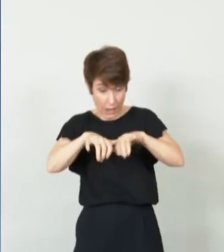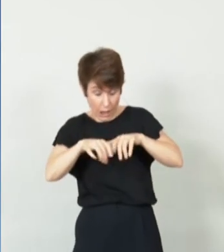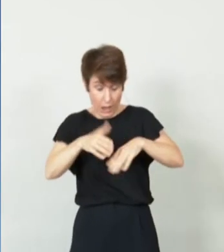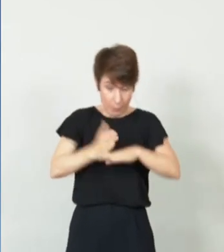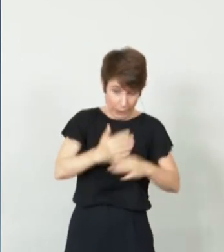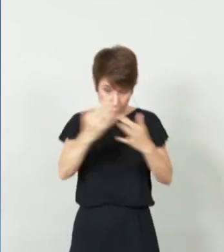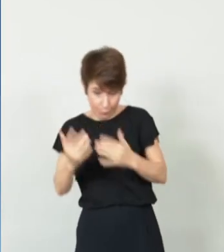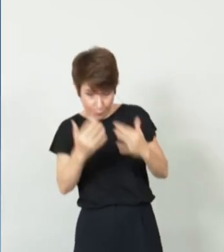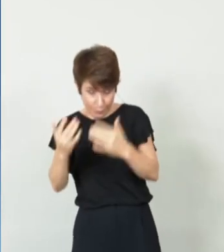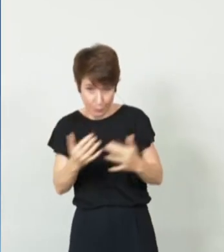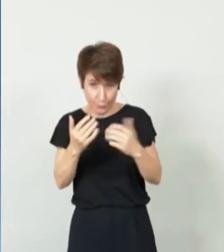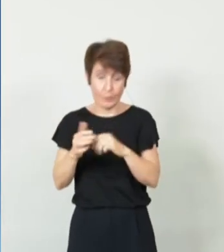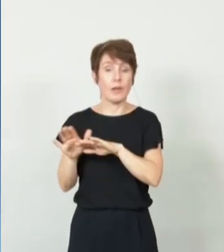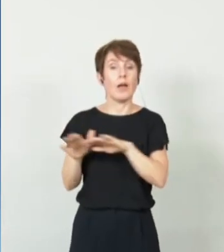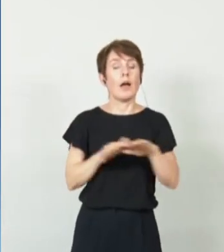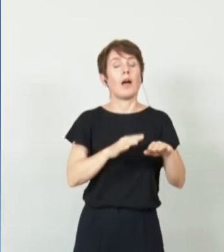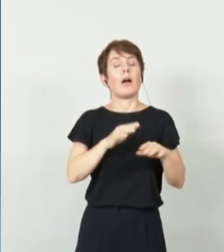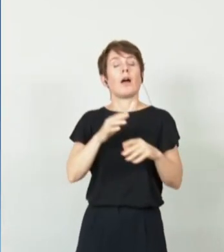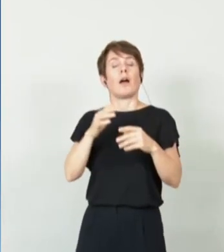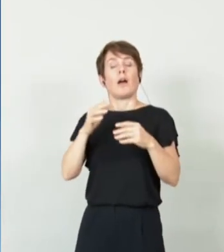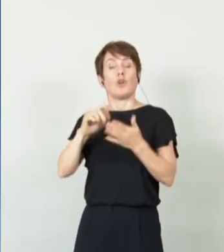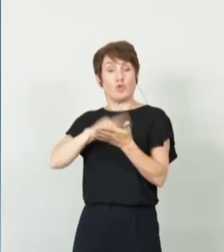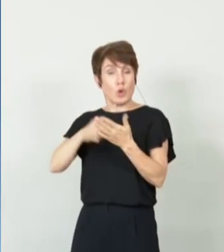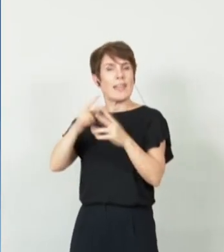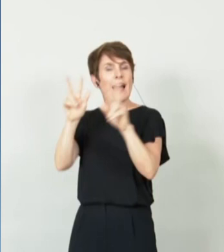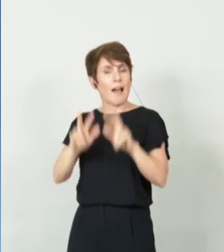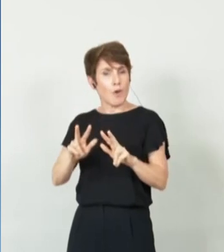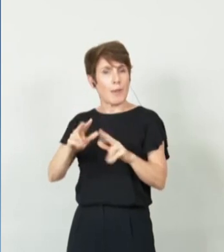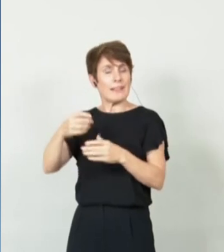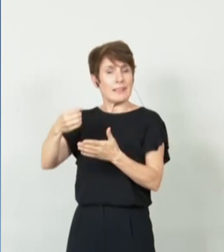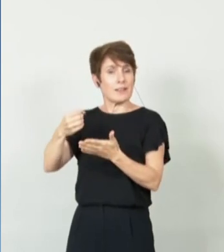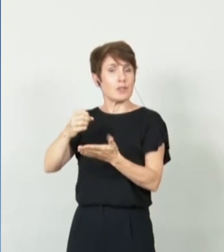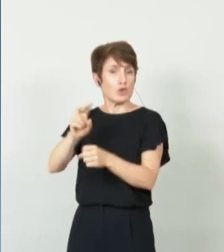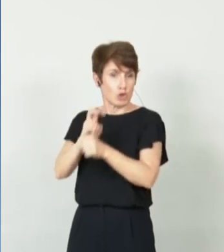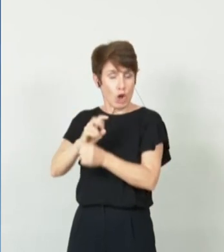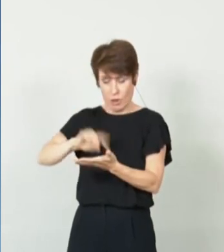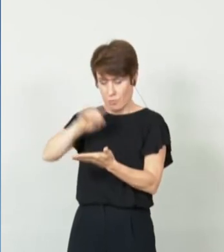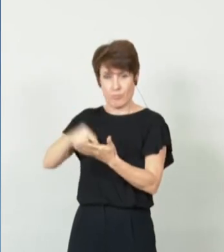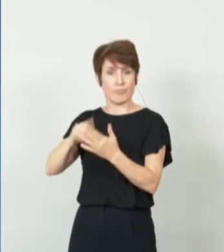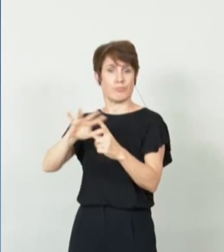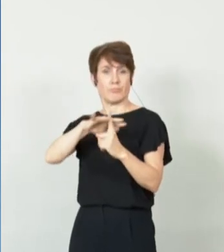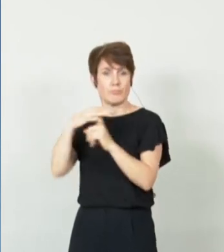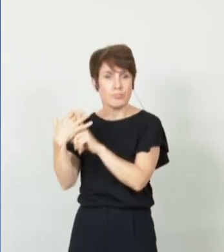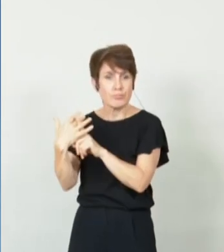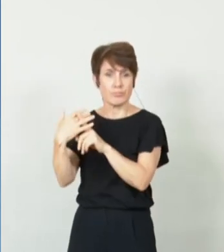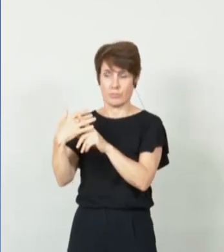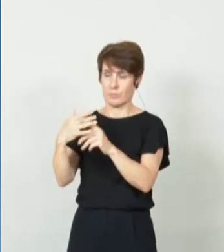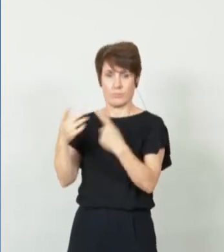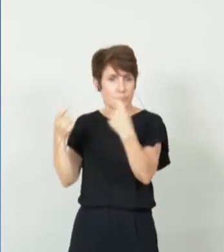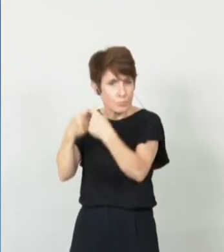stockage des données avec data center impression donc mieux gérer et puis le parc informatique qui inclut jouait le souligner